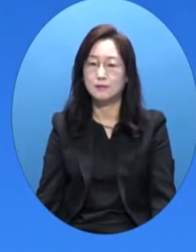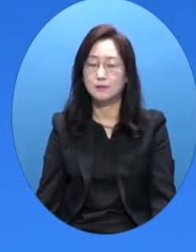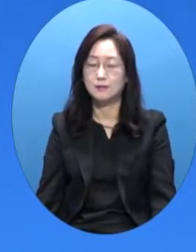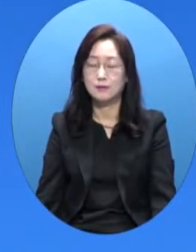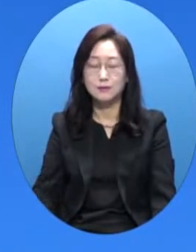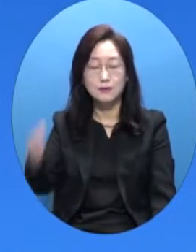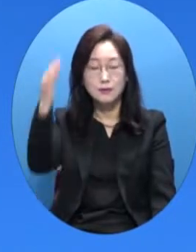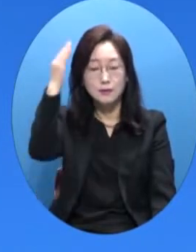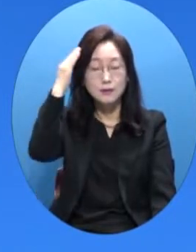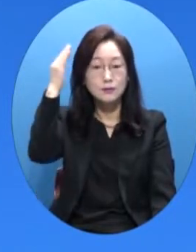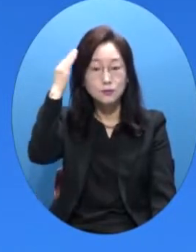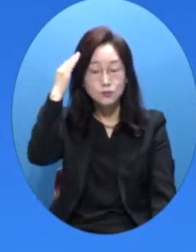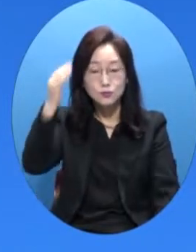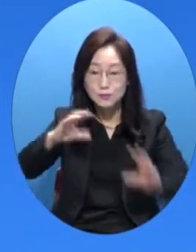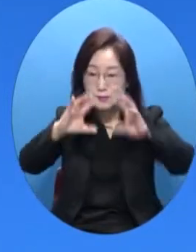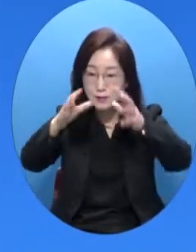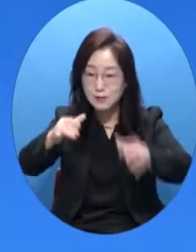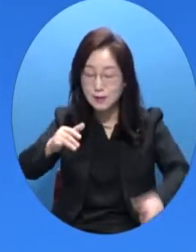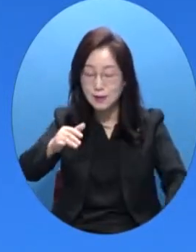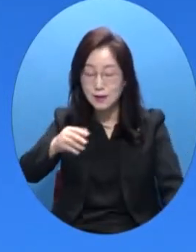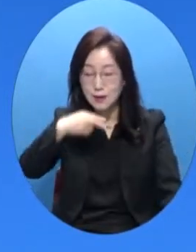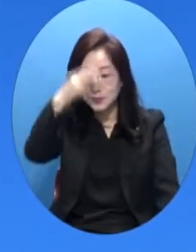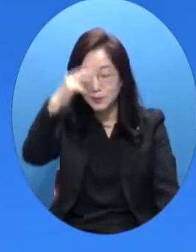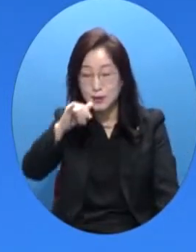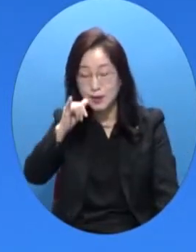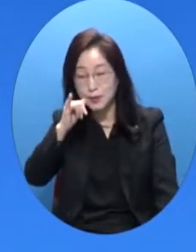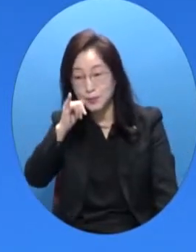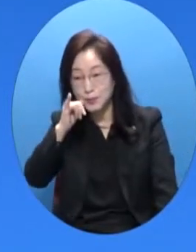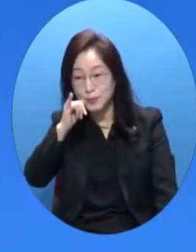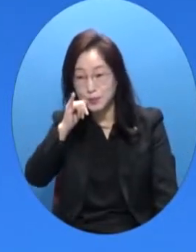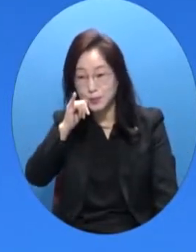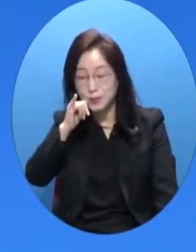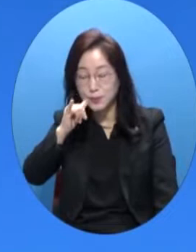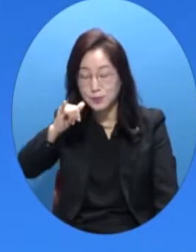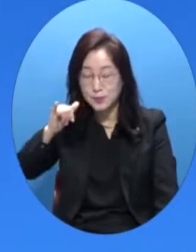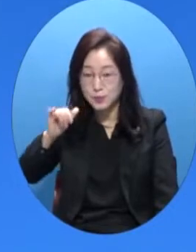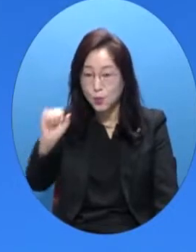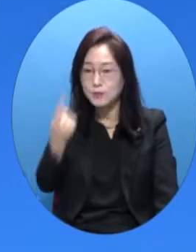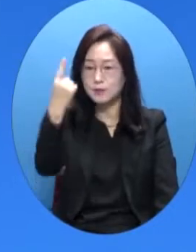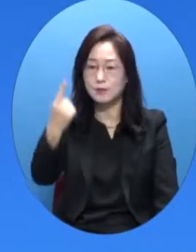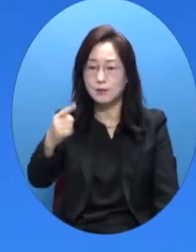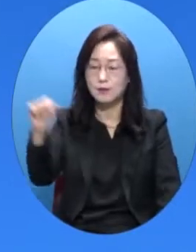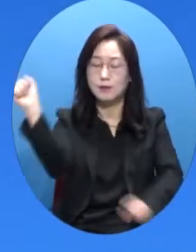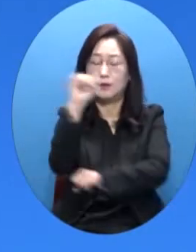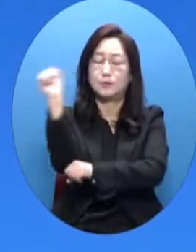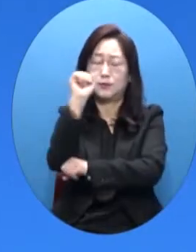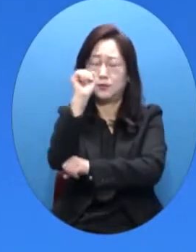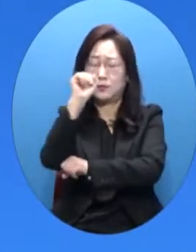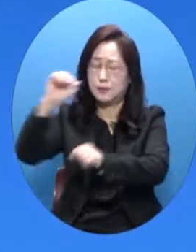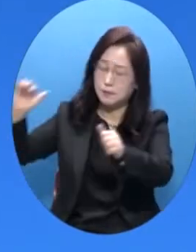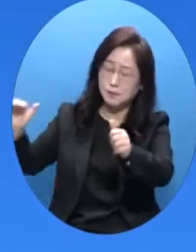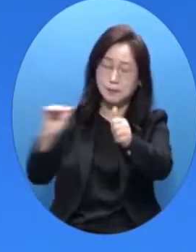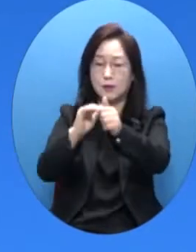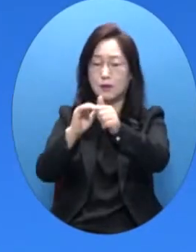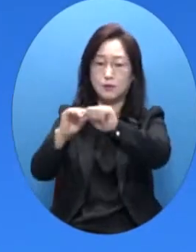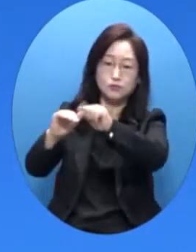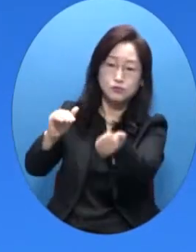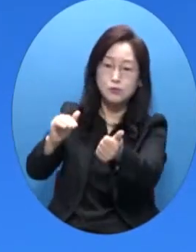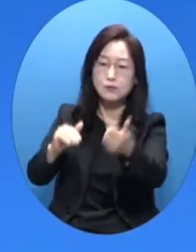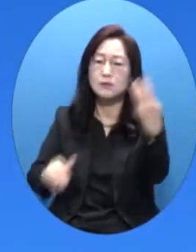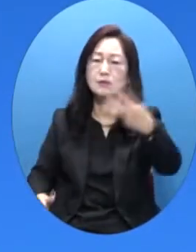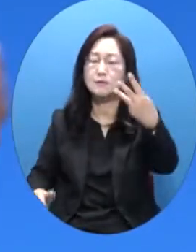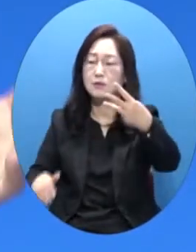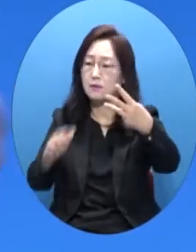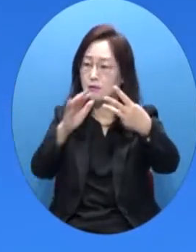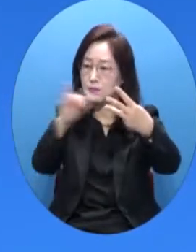우리나라 알코올 중독으로 인한 교통사고로 매년 3천 명 이상이 희생되고